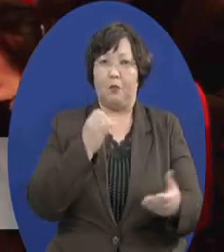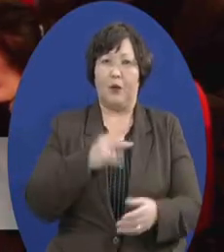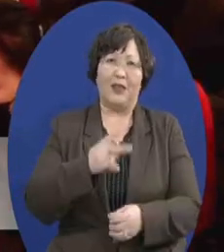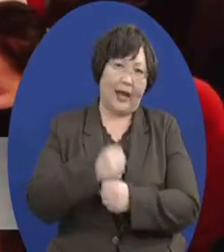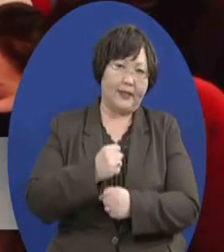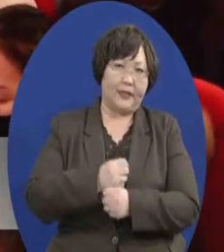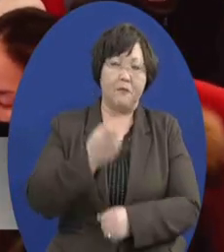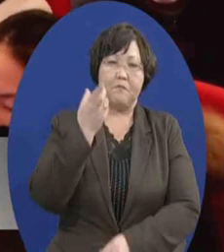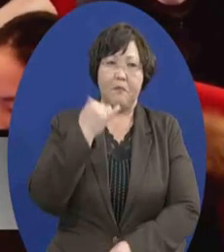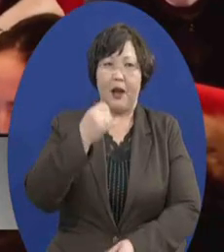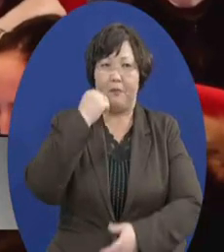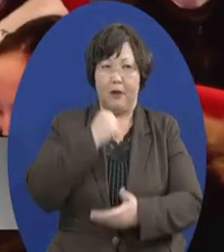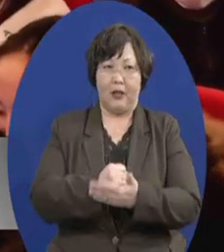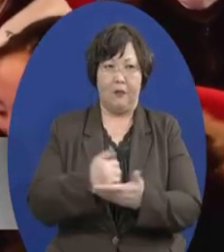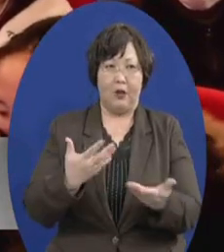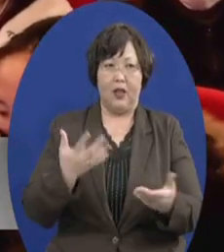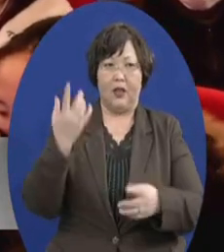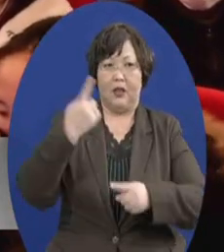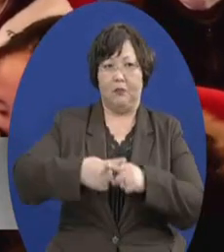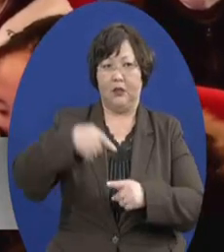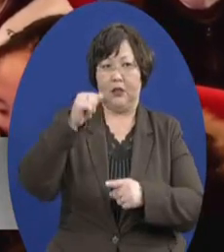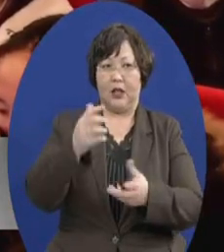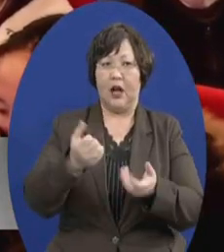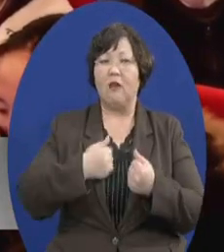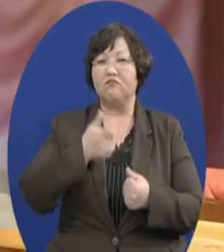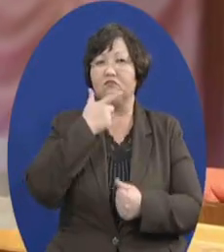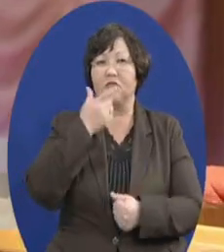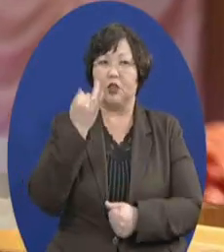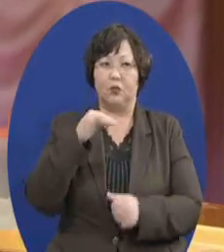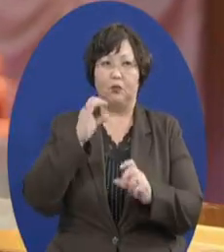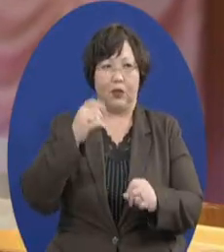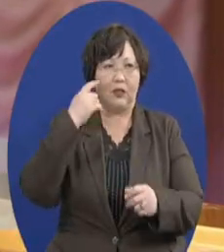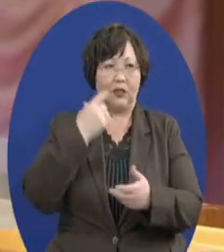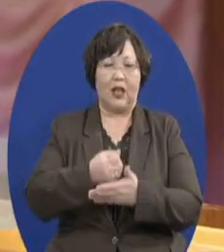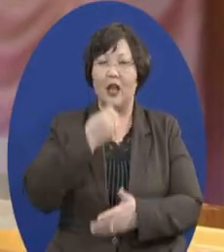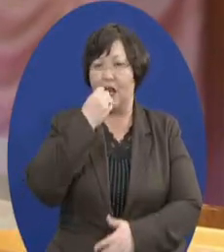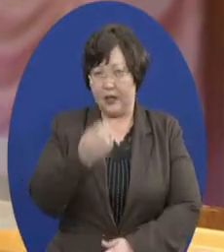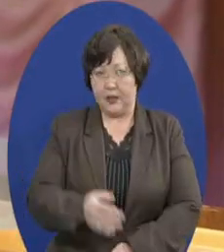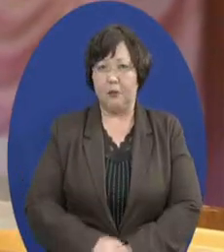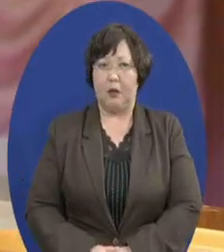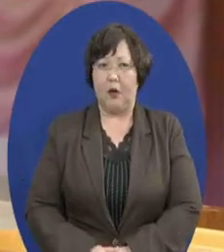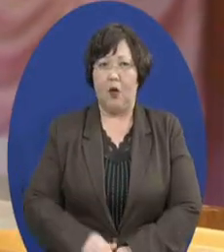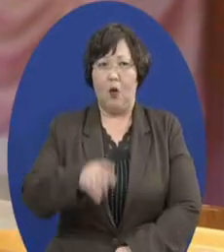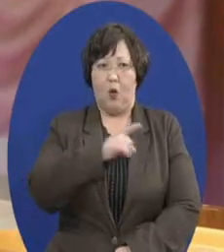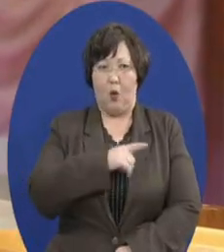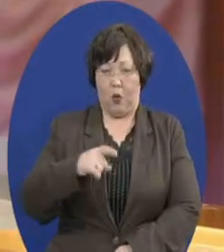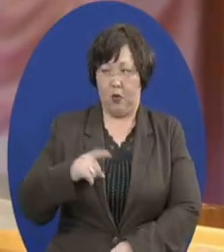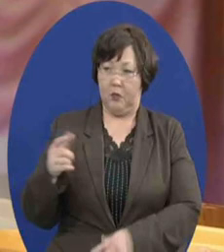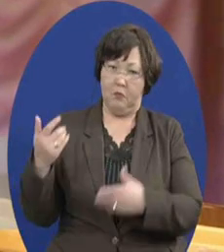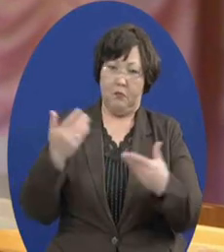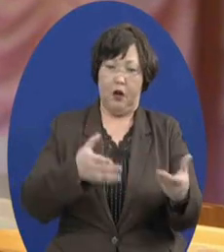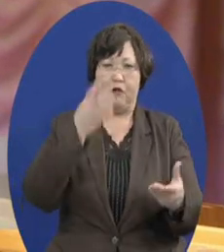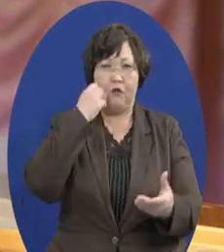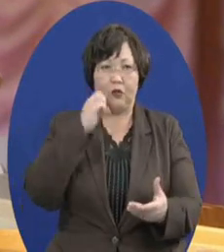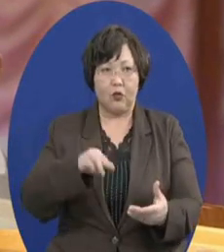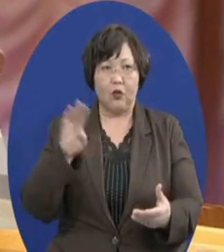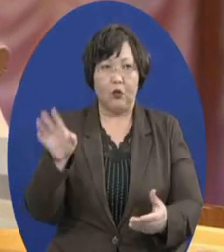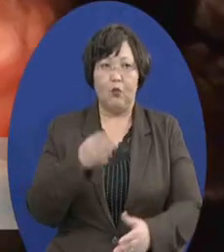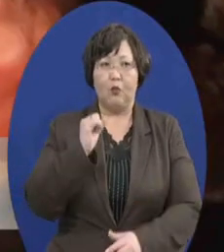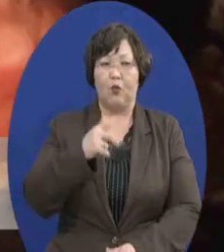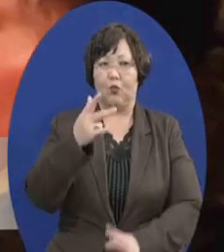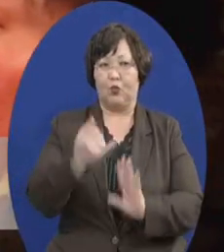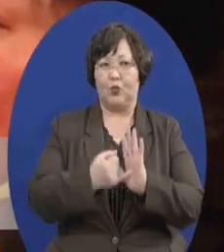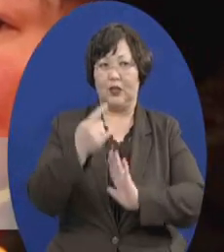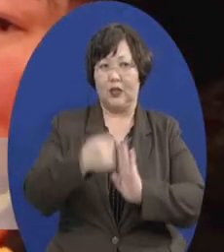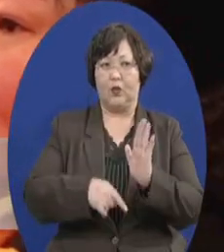байрны баталгаа буурч, нэмэлт урамшуулал авч чадхааргүй болно гэж тэд саналаа хэллээ. Түүнчлэн ховд шилжснээр тэтгэврт гарахтаа 36